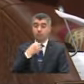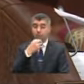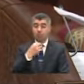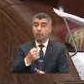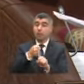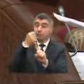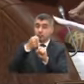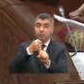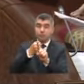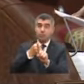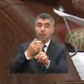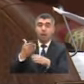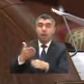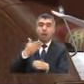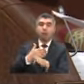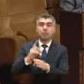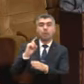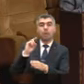اشتغلنا قبل أشهر